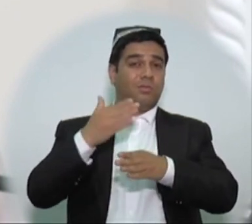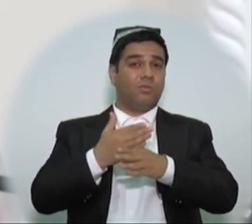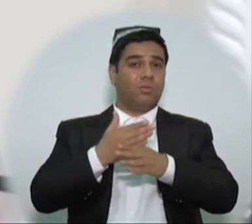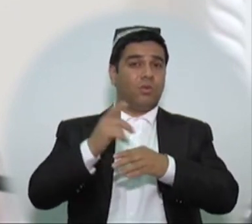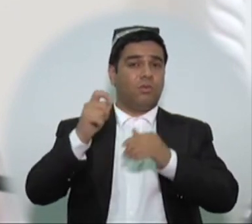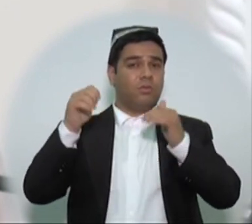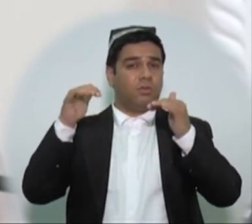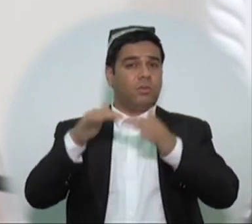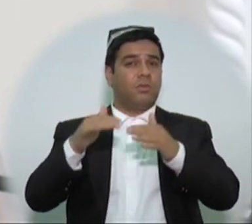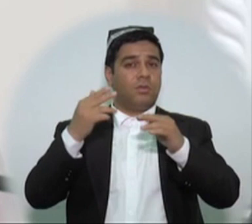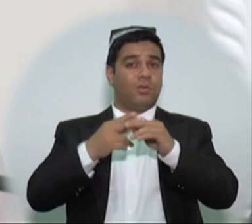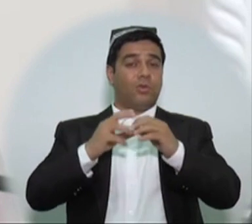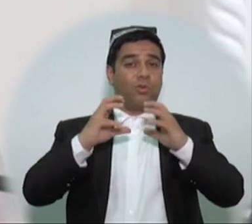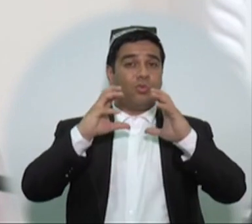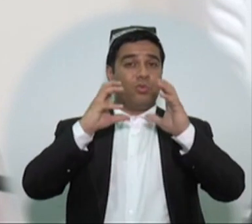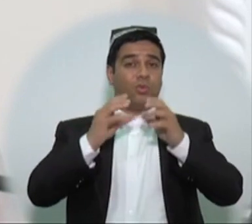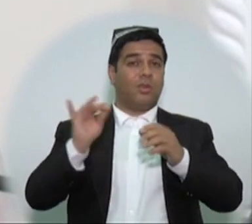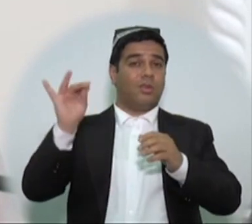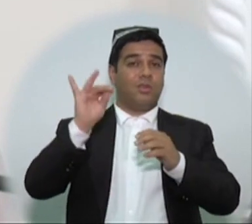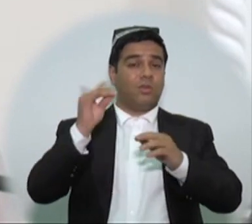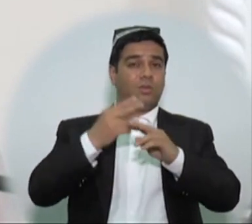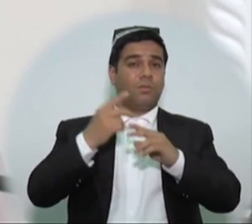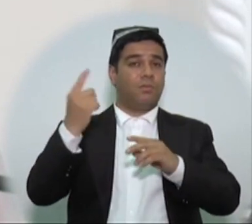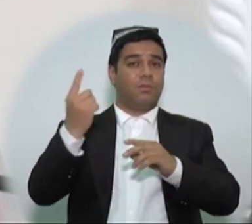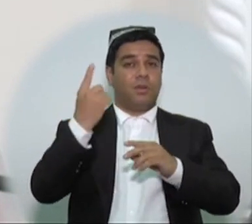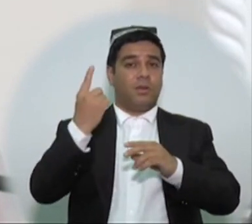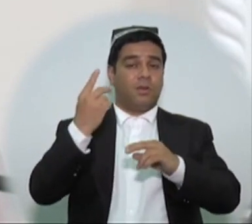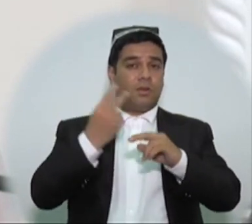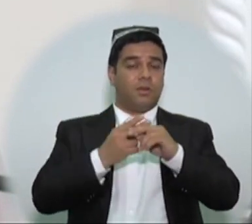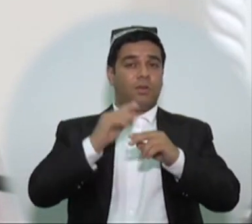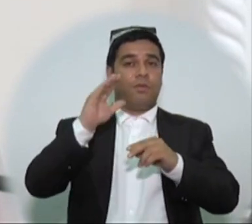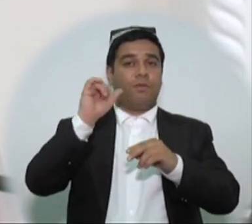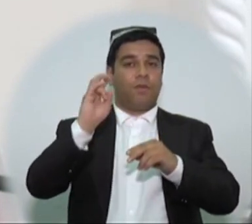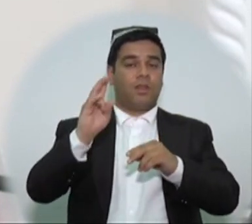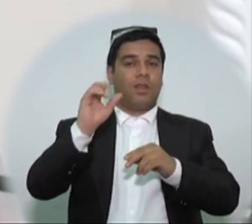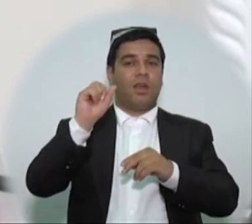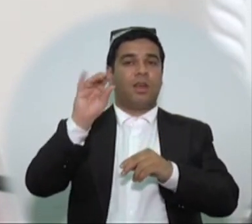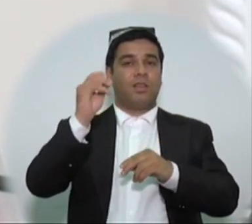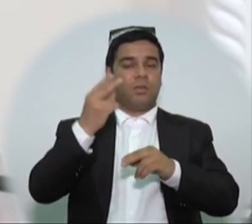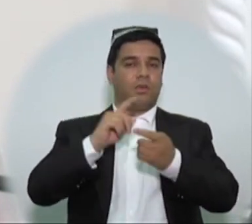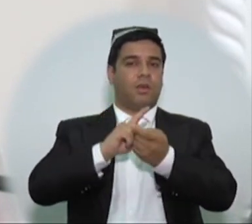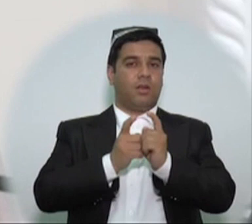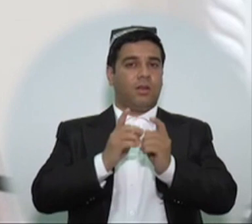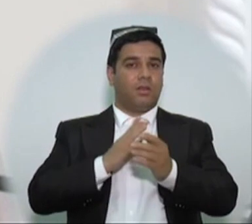Dorul Hikma dunyo tarixida birinchi marta Fanlar Akademiyasiga aylandi.